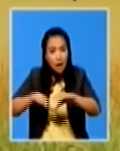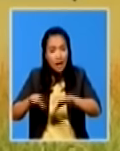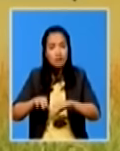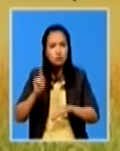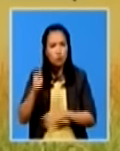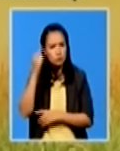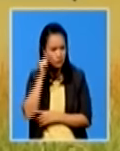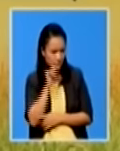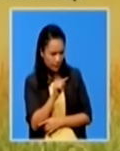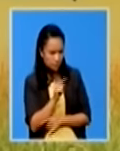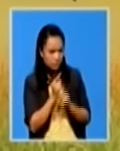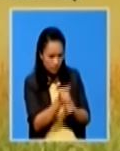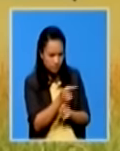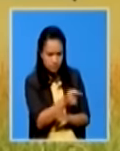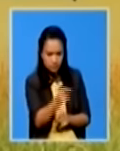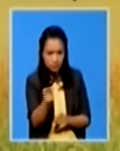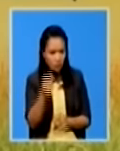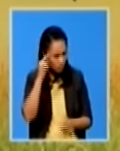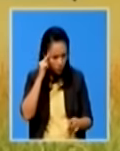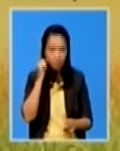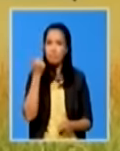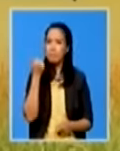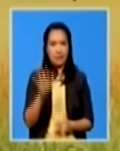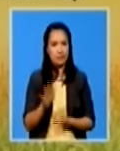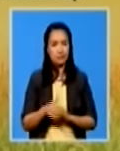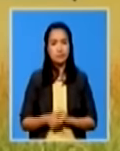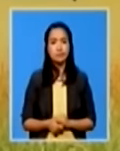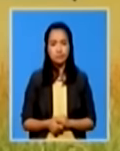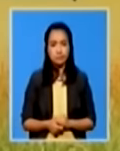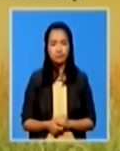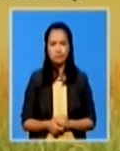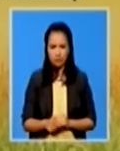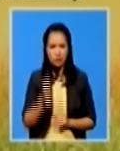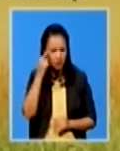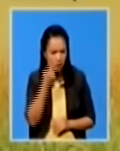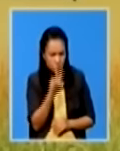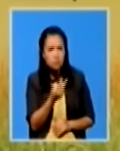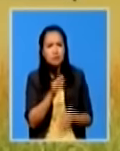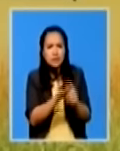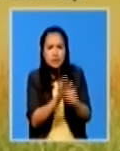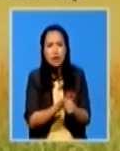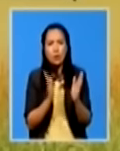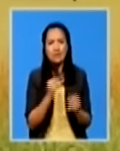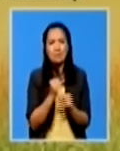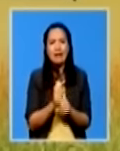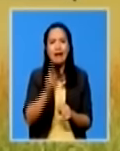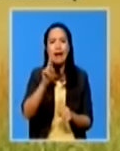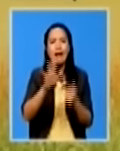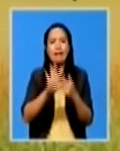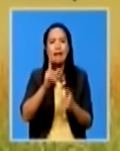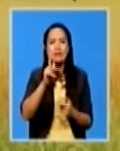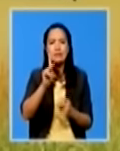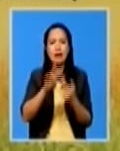สั่งต้องจี้ต้องตามนะไม่รู้เรื่องไม่ได้นะครับต้องเห็นใจข้าราชการเขาบ้างนะแล้วมีหลาย